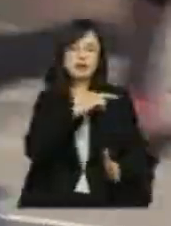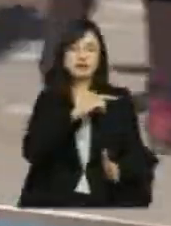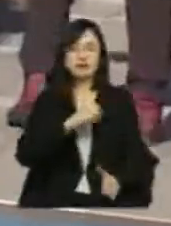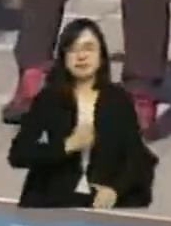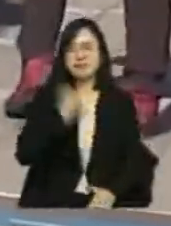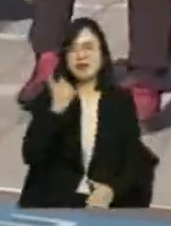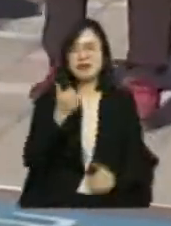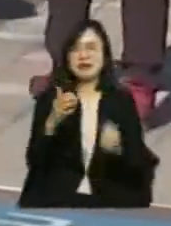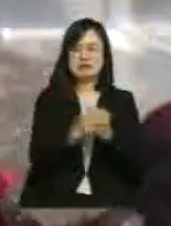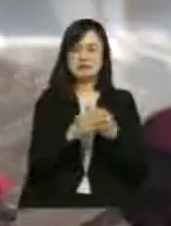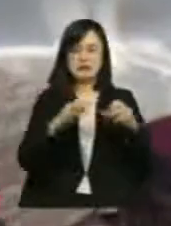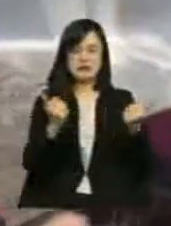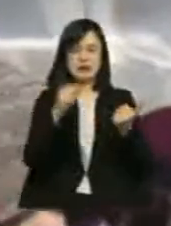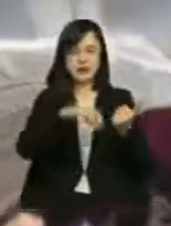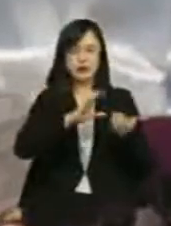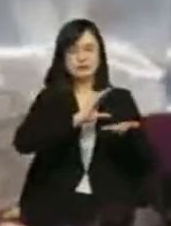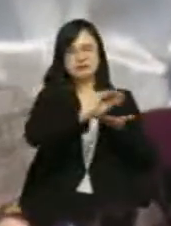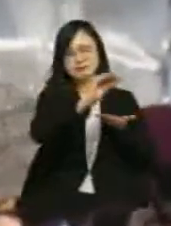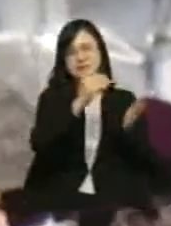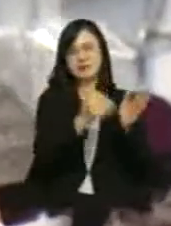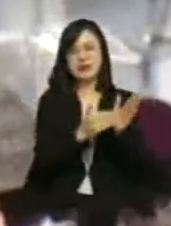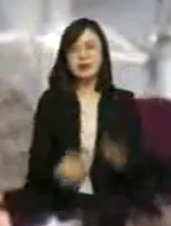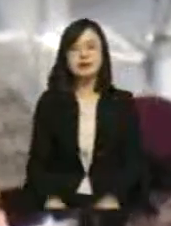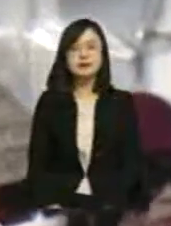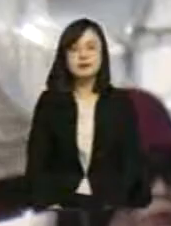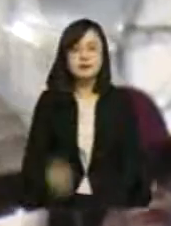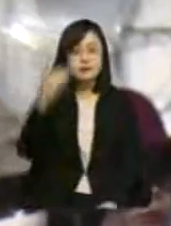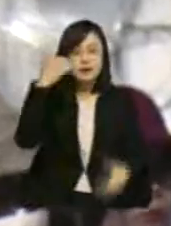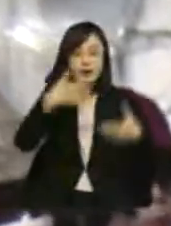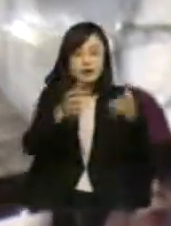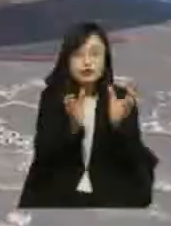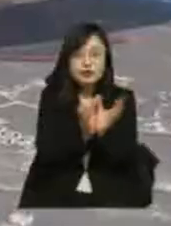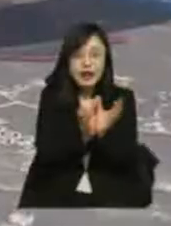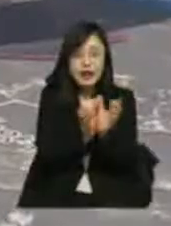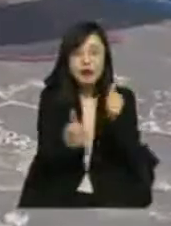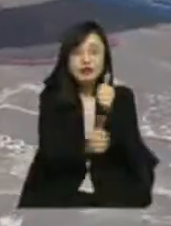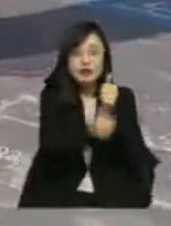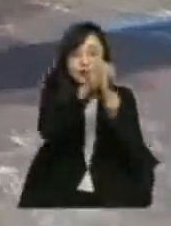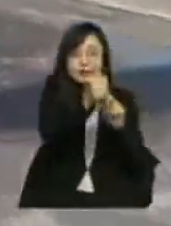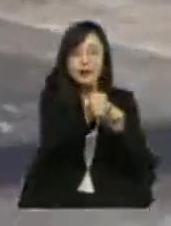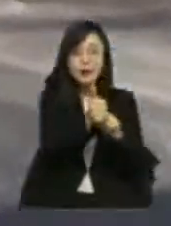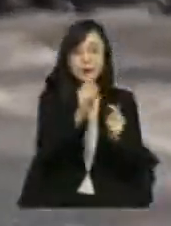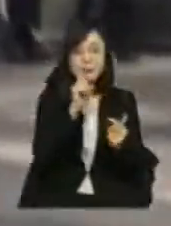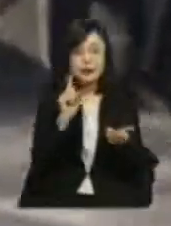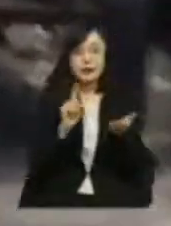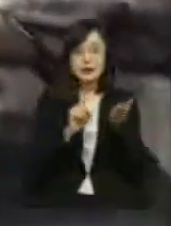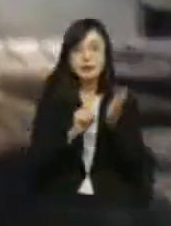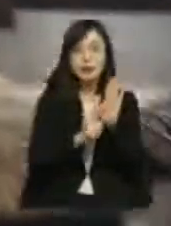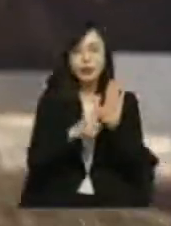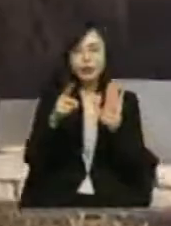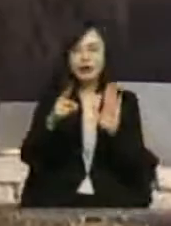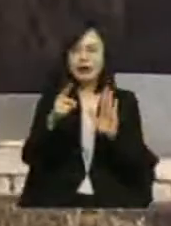통과 소식을 전해들은 장일 자유한국당 노원을 당협위원장은 노원구청